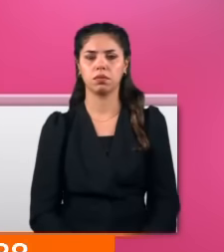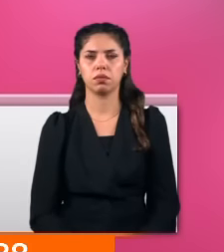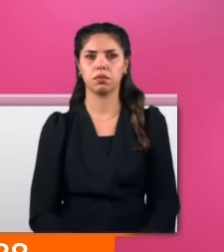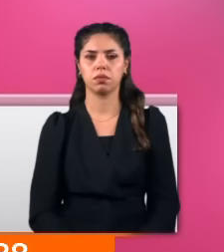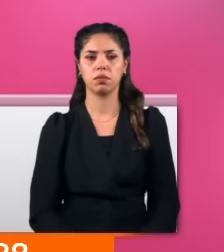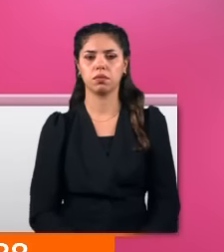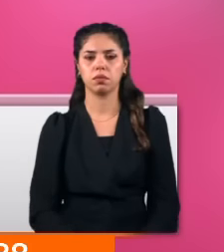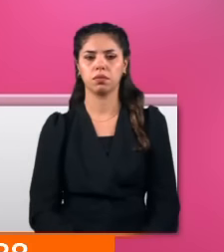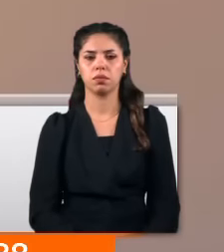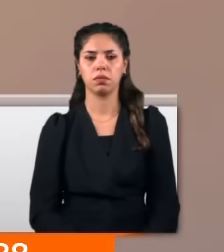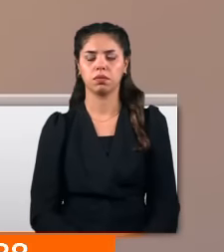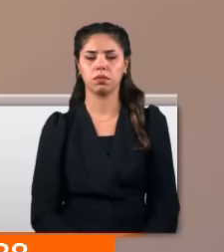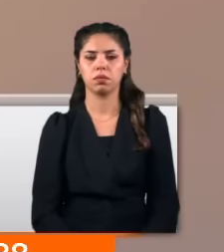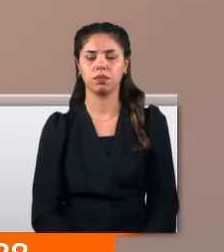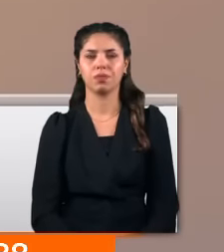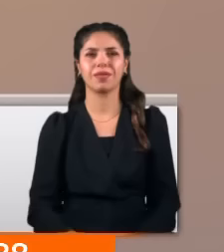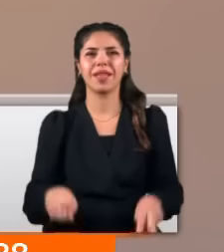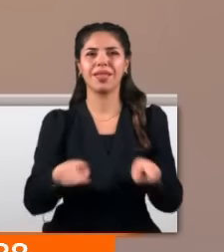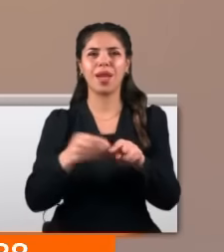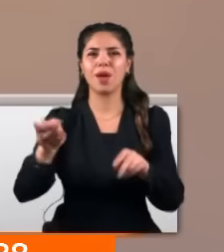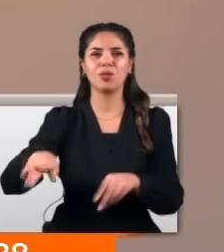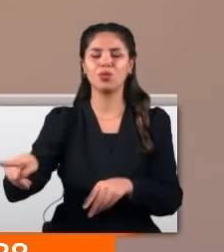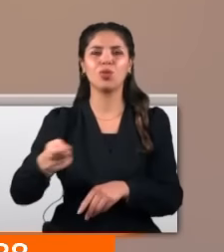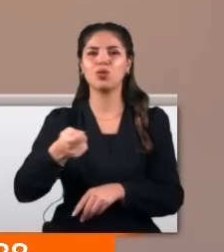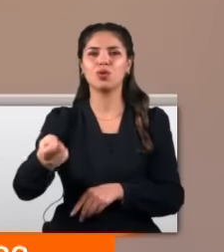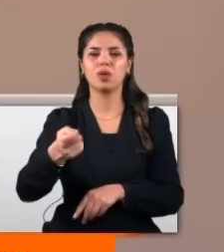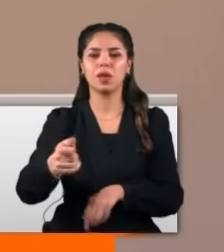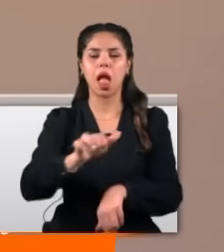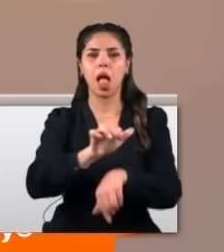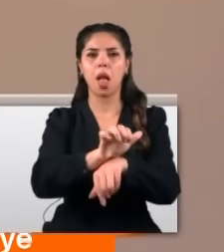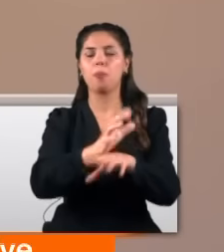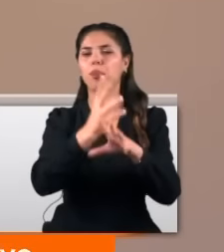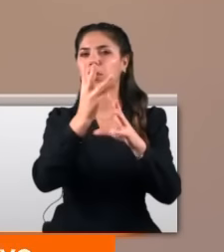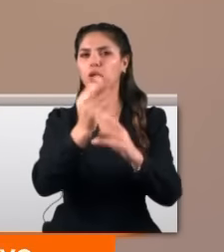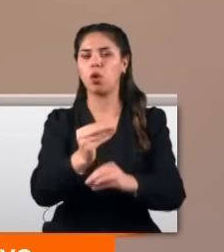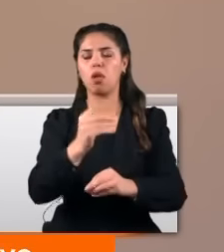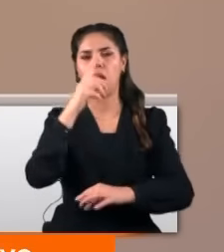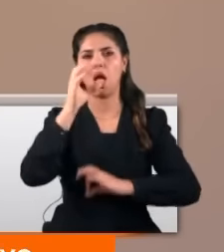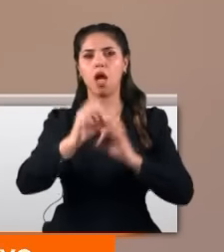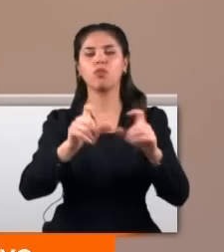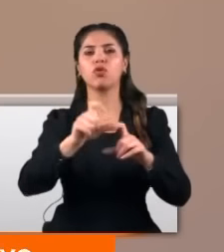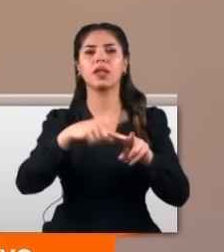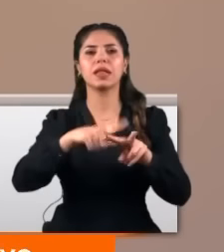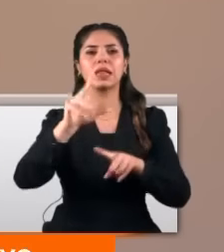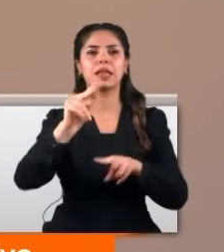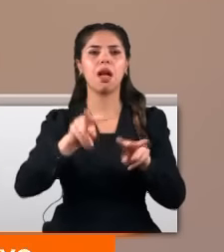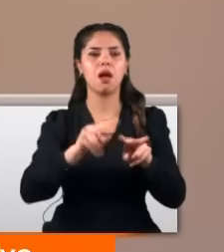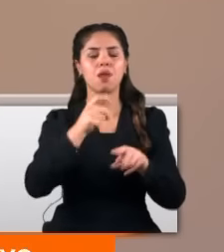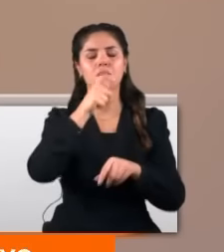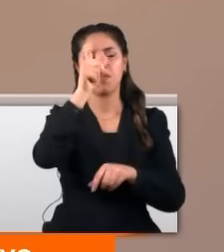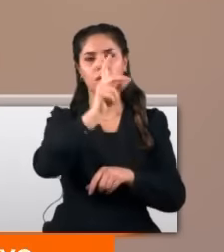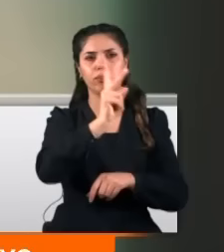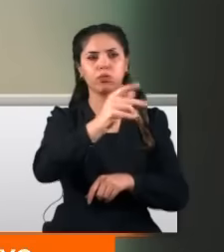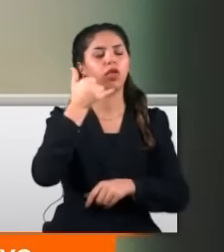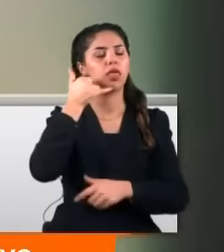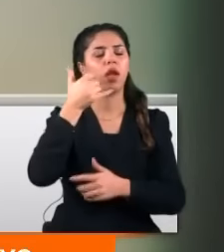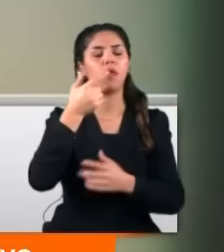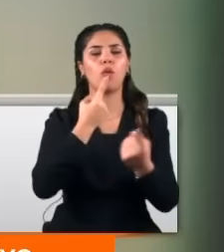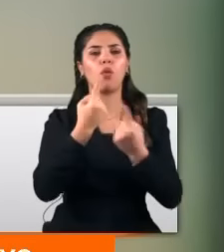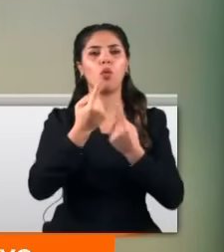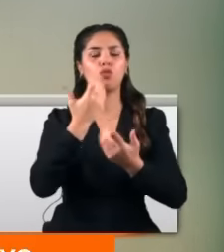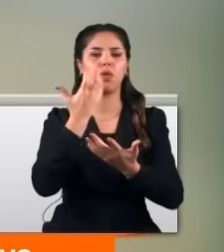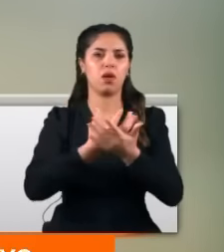mı? 8 yaşında. Narin Güran cinayetinin tutuklu sanıklarından amca Salim Güran'ın telefon görüşmeleri ortaya çıktı.